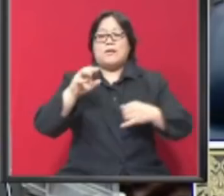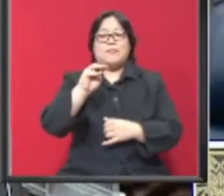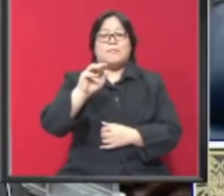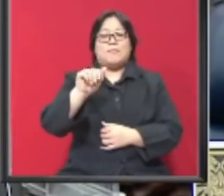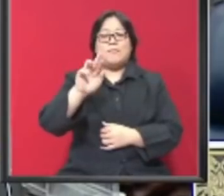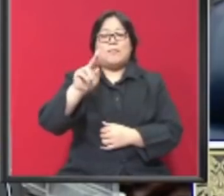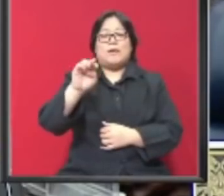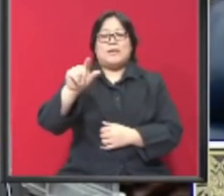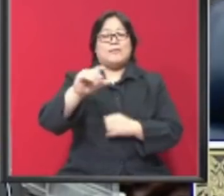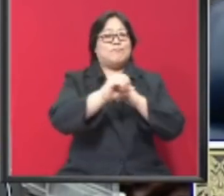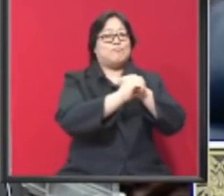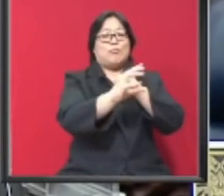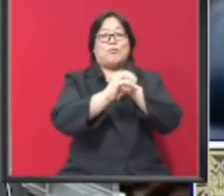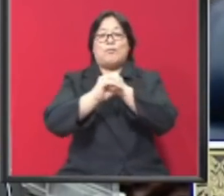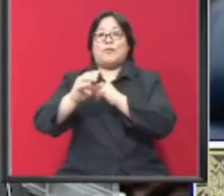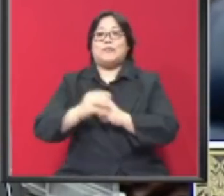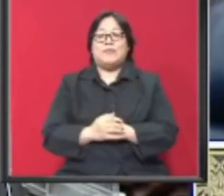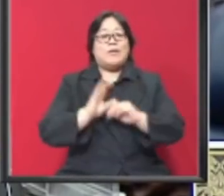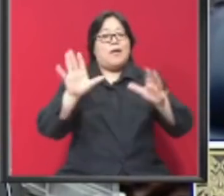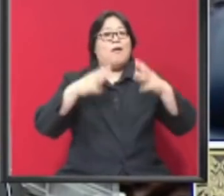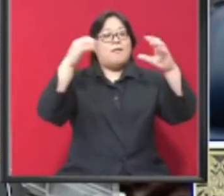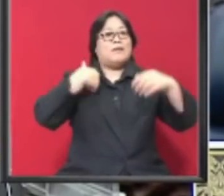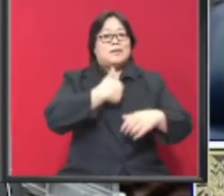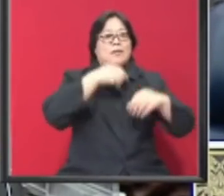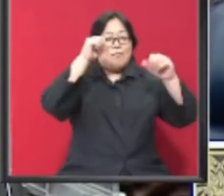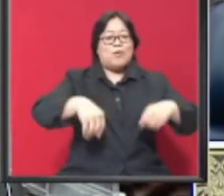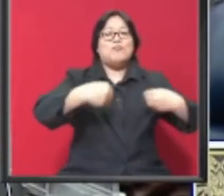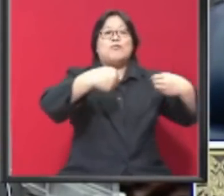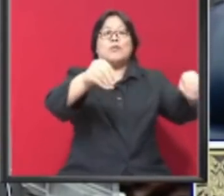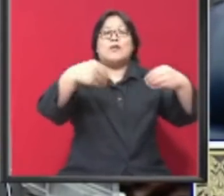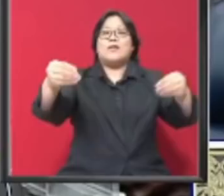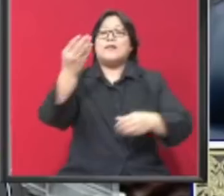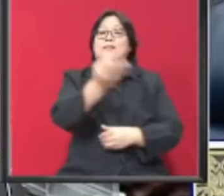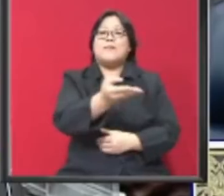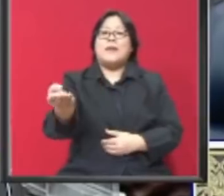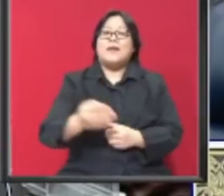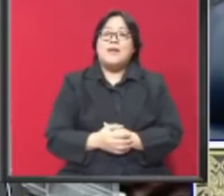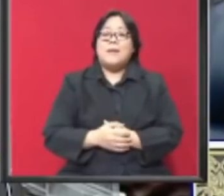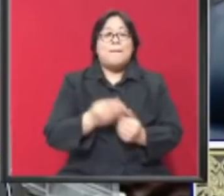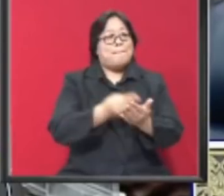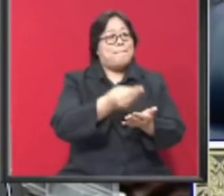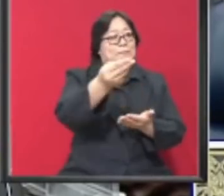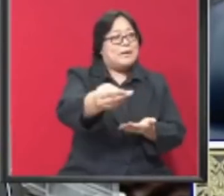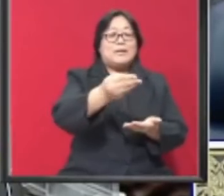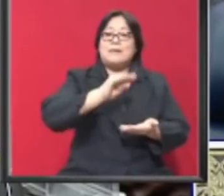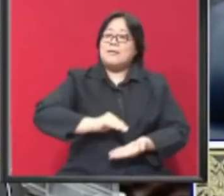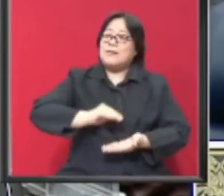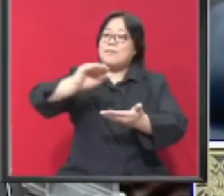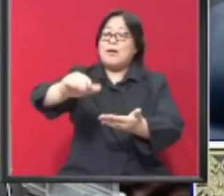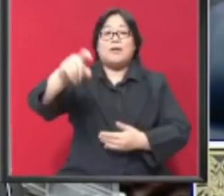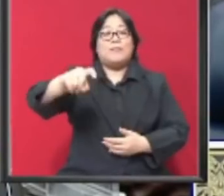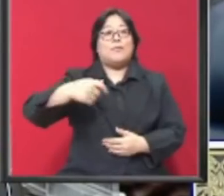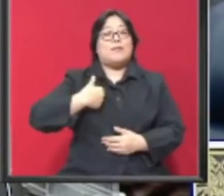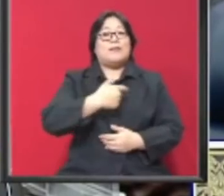marketing yaitu bagaimana kita boleh pasarkan barangan kita membeli dan membekal segala